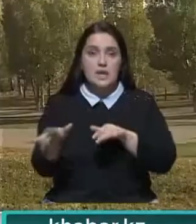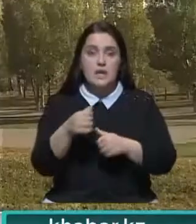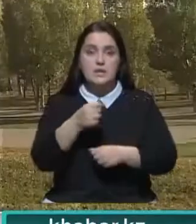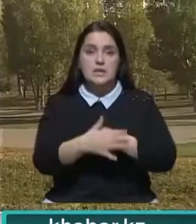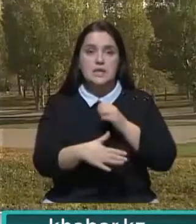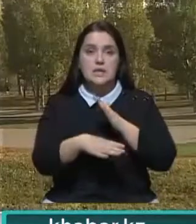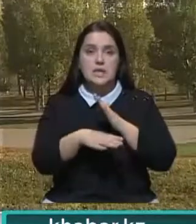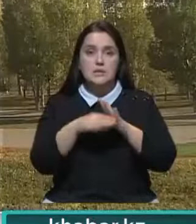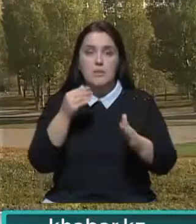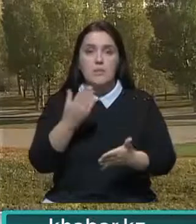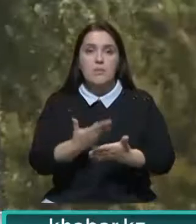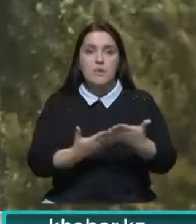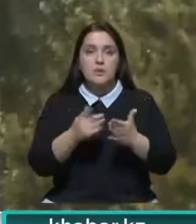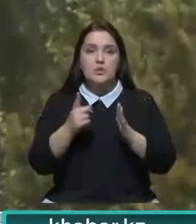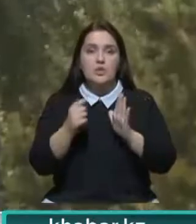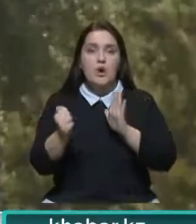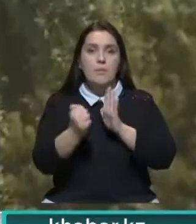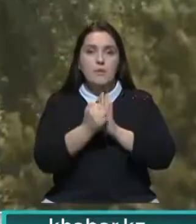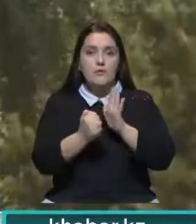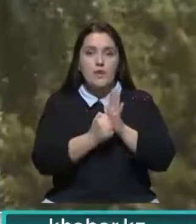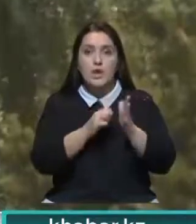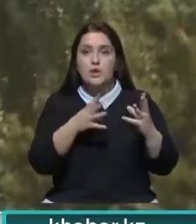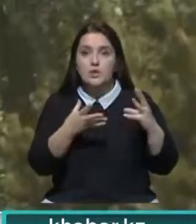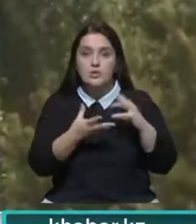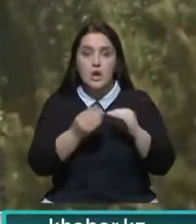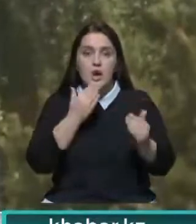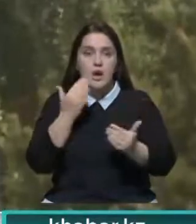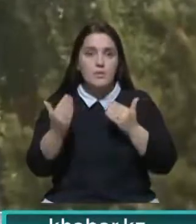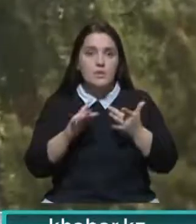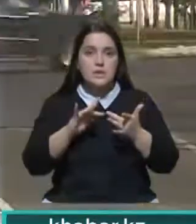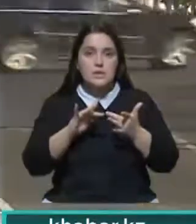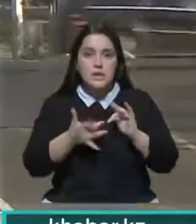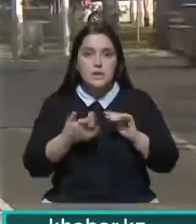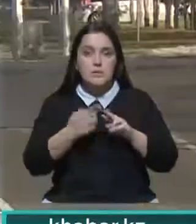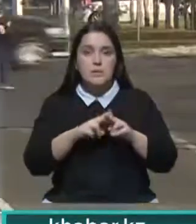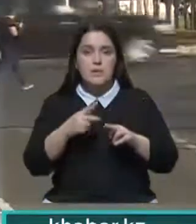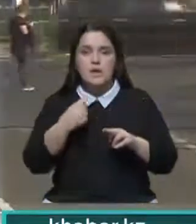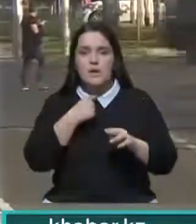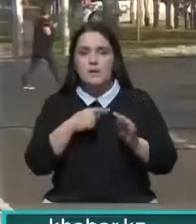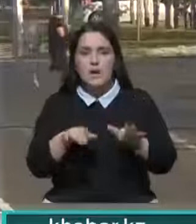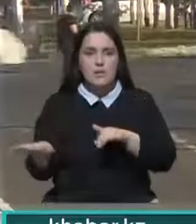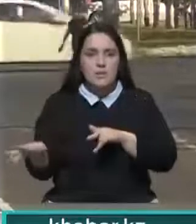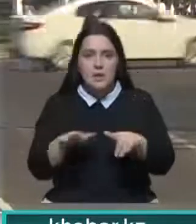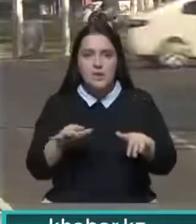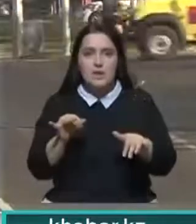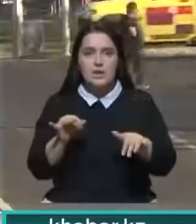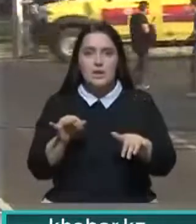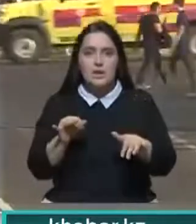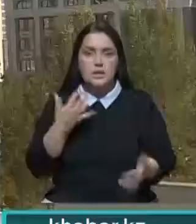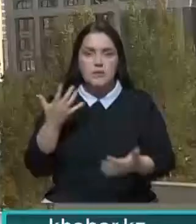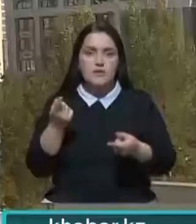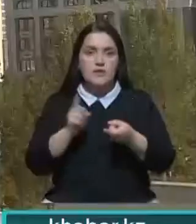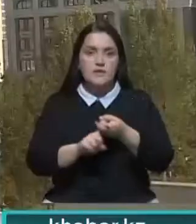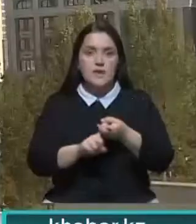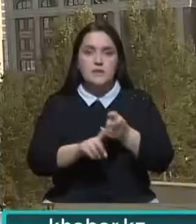деятельности в центридерме также пояснили что опубликование результатов опросов в интернете по исходу электоральной компании и